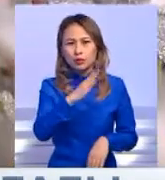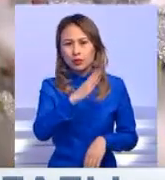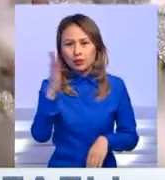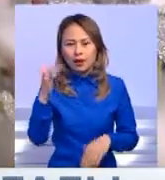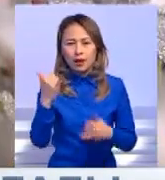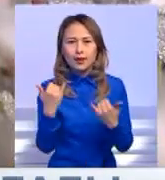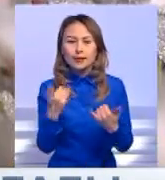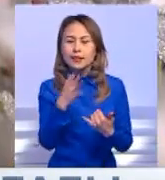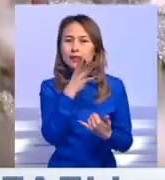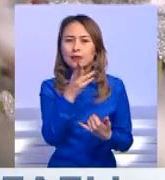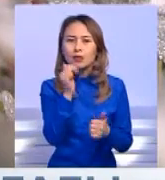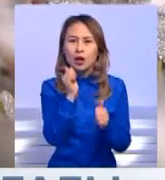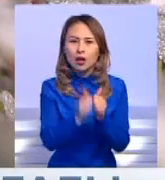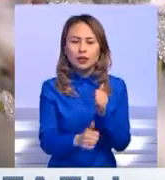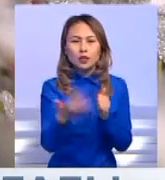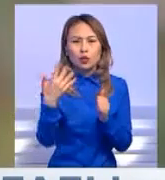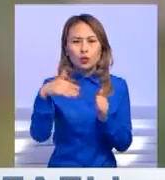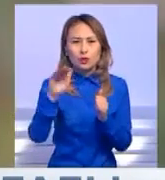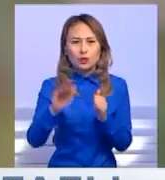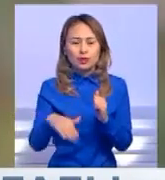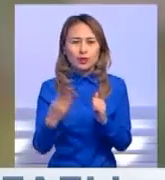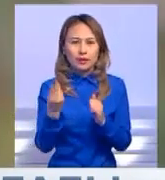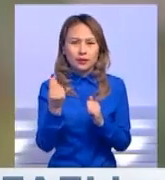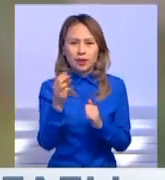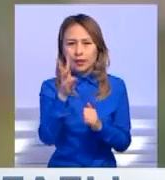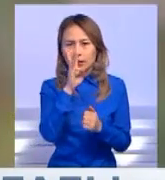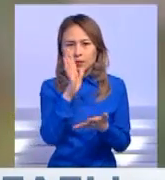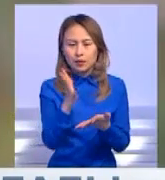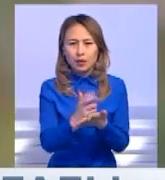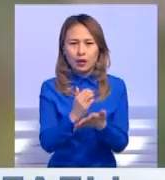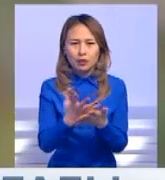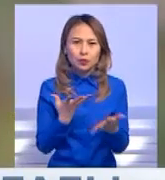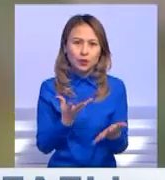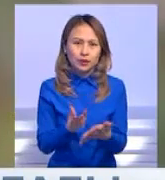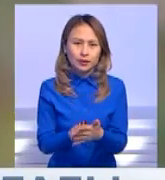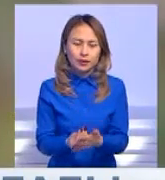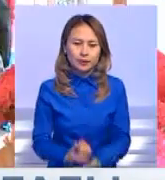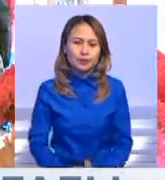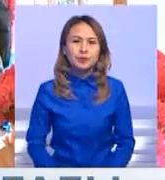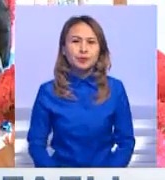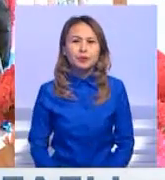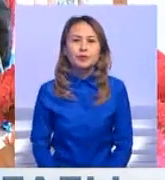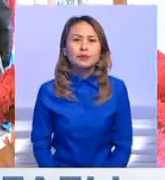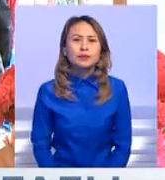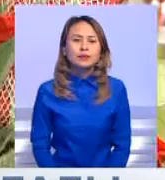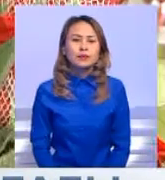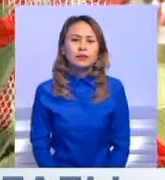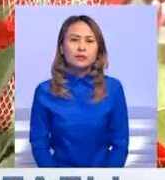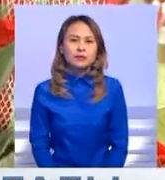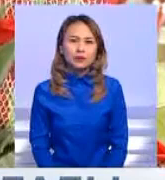20-ға жетеді. Ал әр қызметкерге 50 мың теңге көлемінде еңбекақы төлейді.